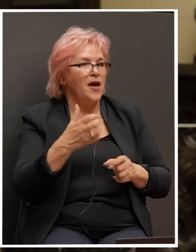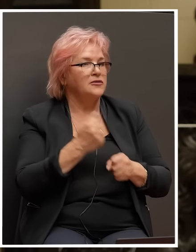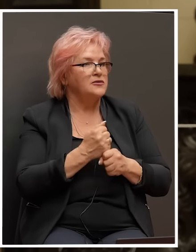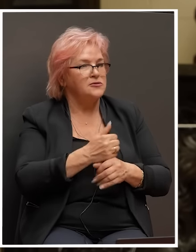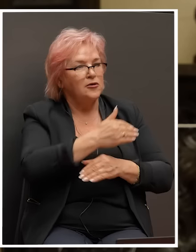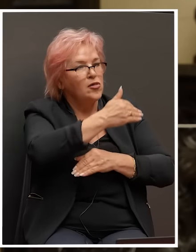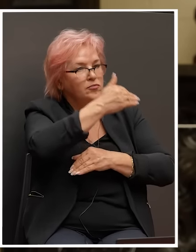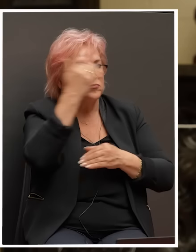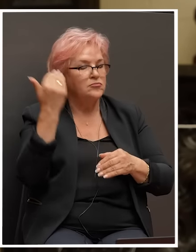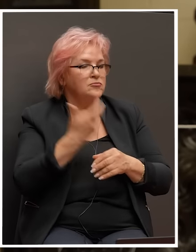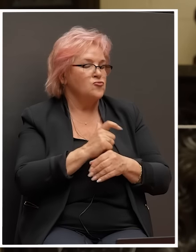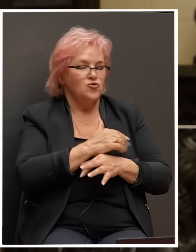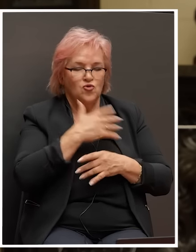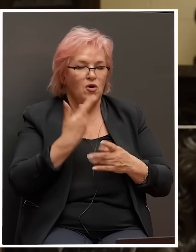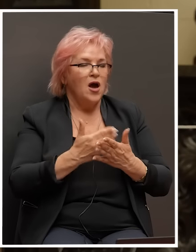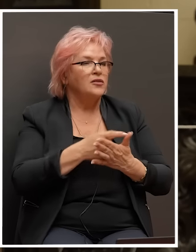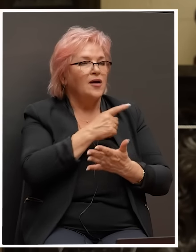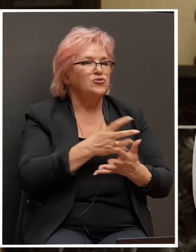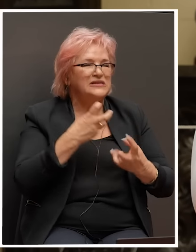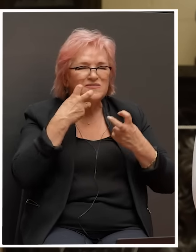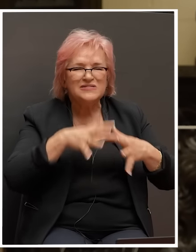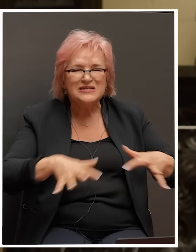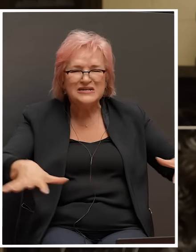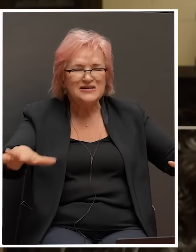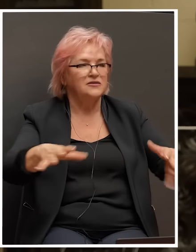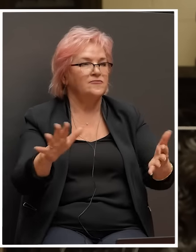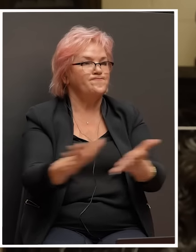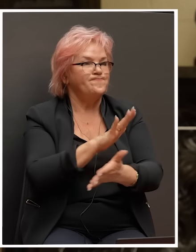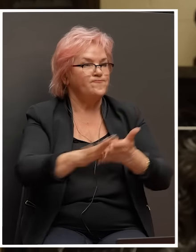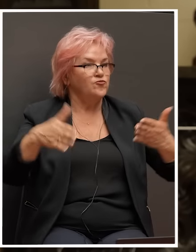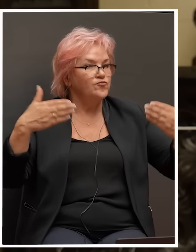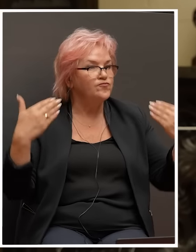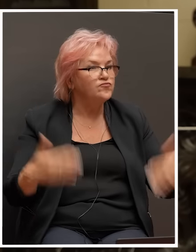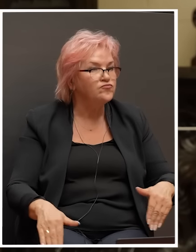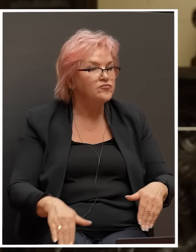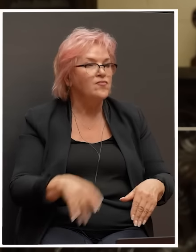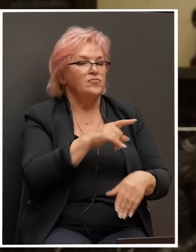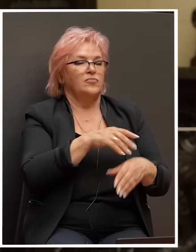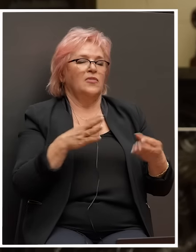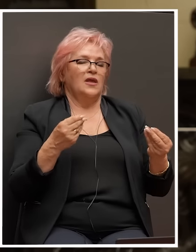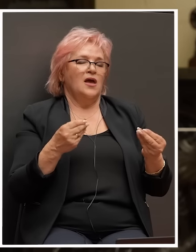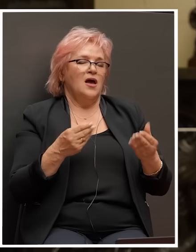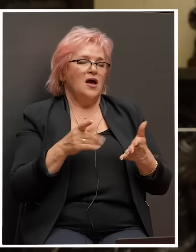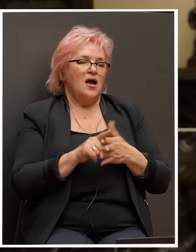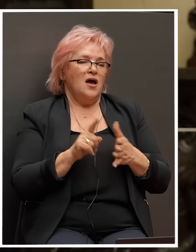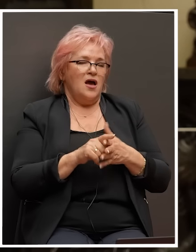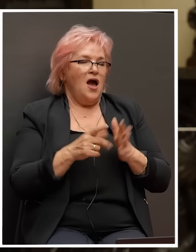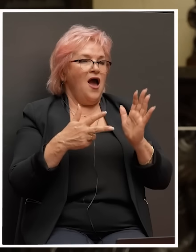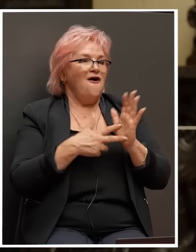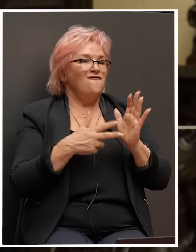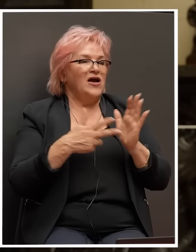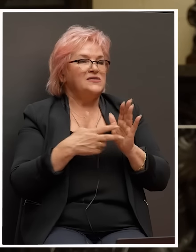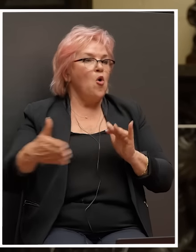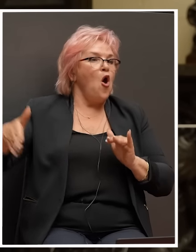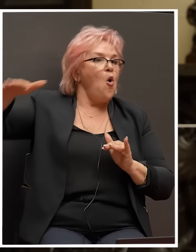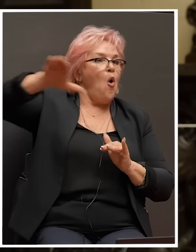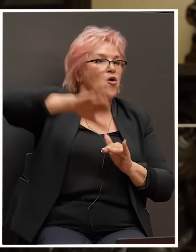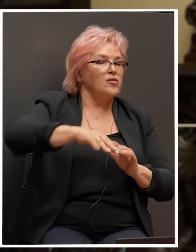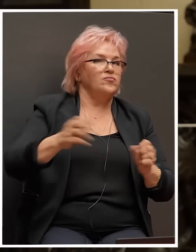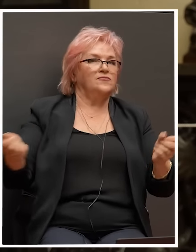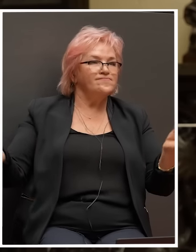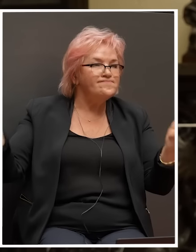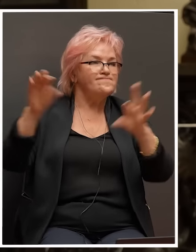много. Ну, например, вычистил Клоаку, которую 1000 лет никто не чистил. Насыпал за Тестаччо так называемый 8-й римский холм, в котором до